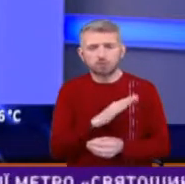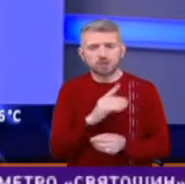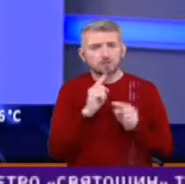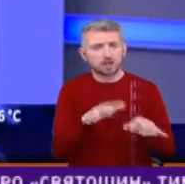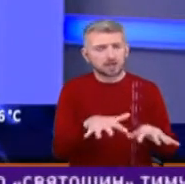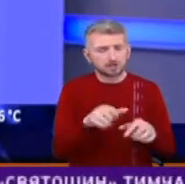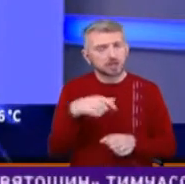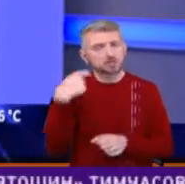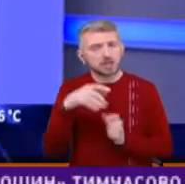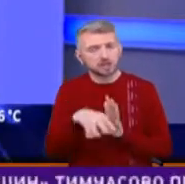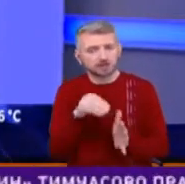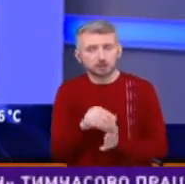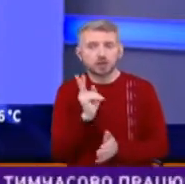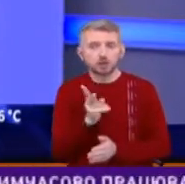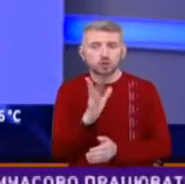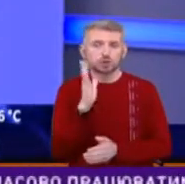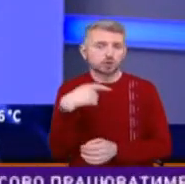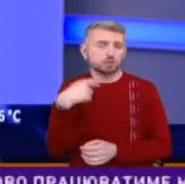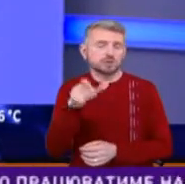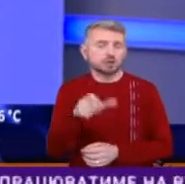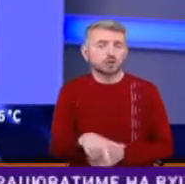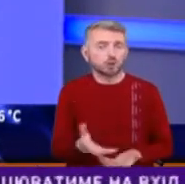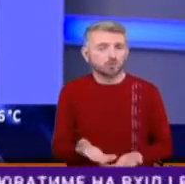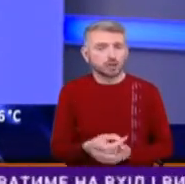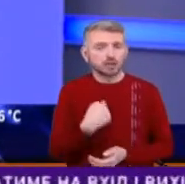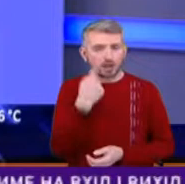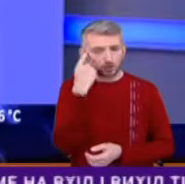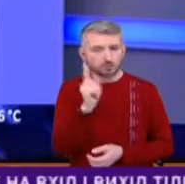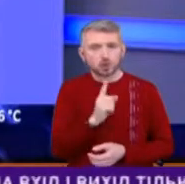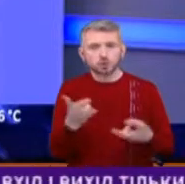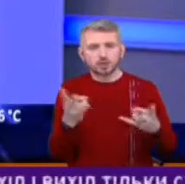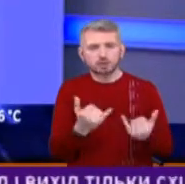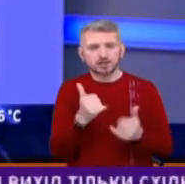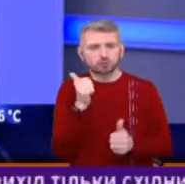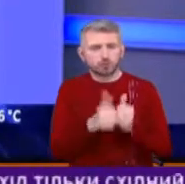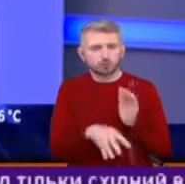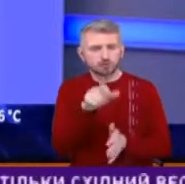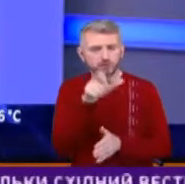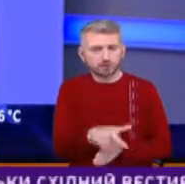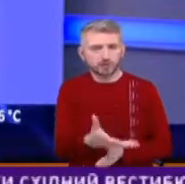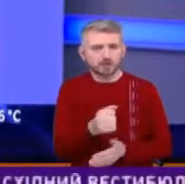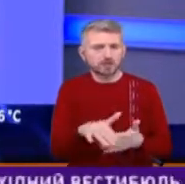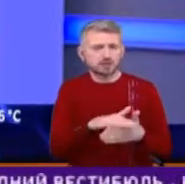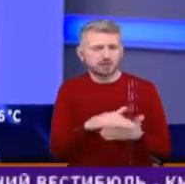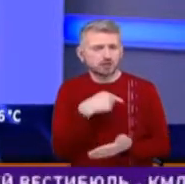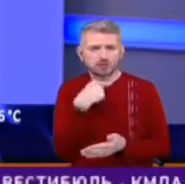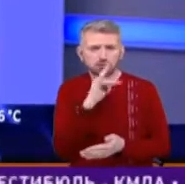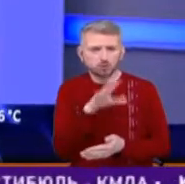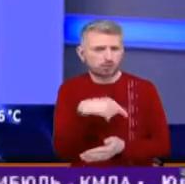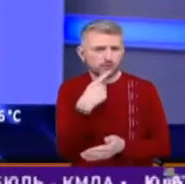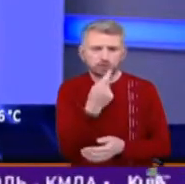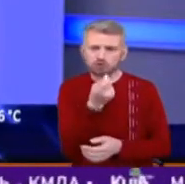парламентські, а президентські вибори, і хтось стане президентом. Я думаю, що треба зараз кожному виборцю взяти прізвище, я не буду називати жодне,